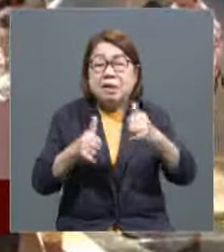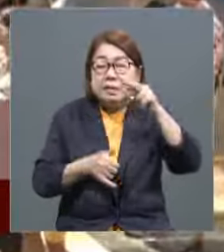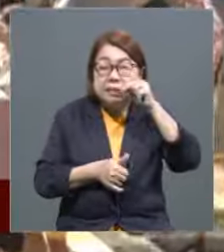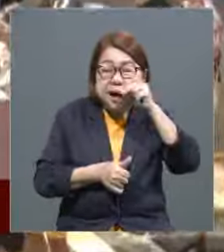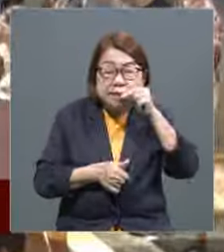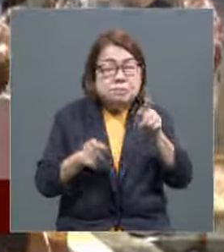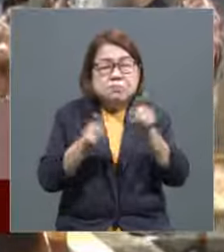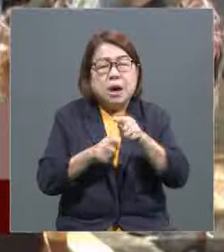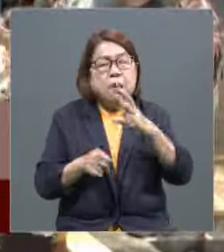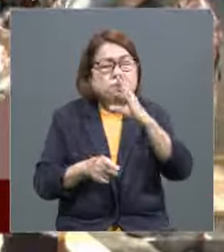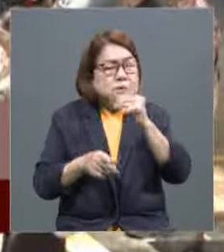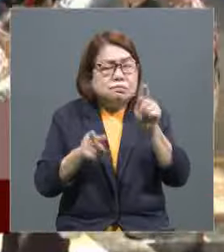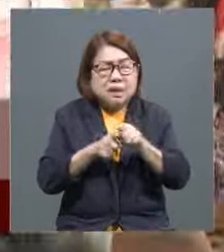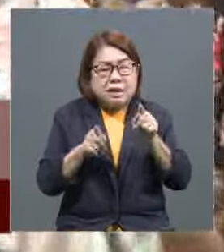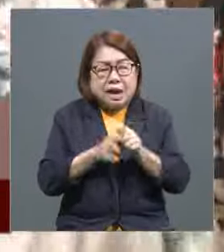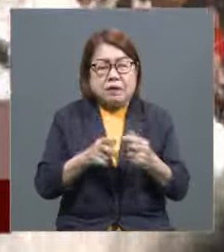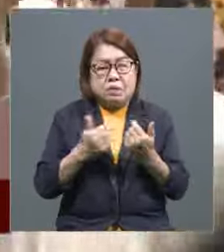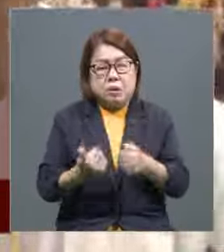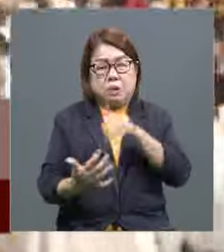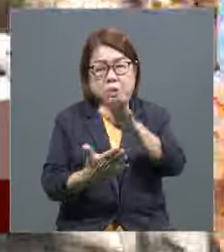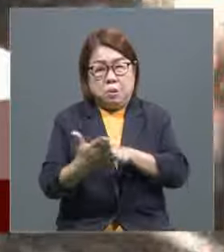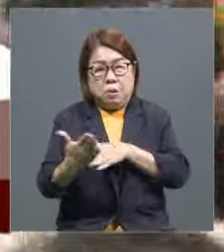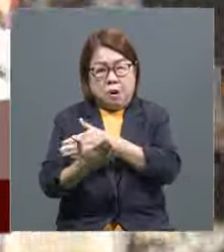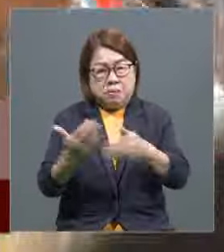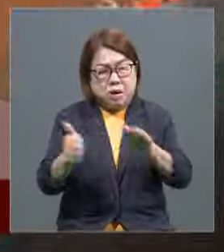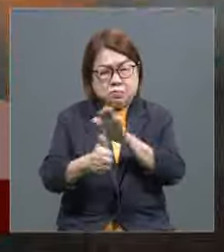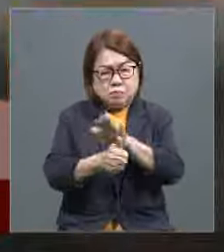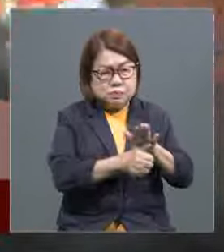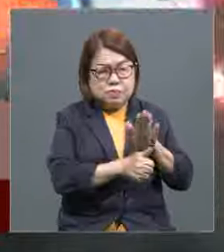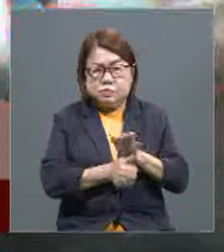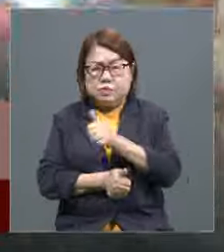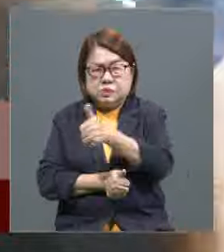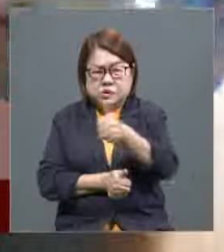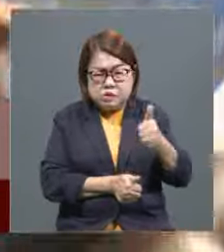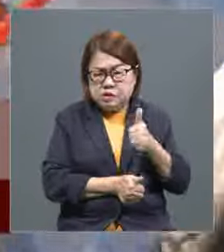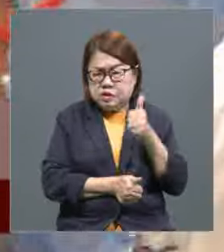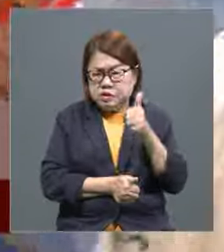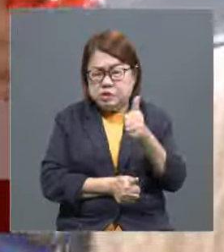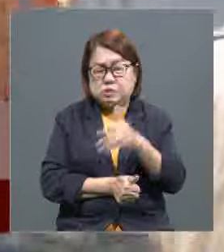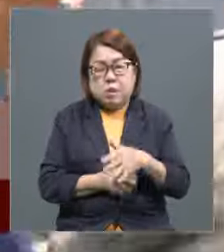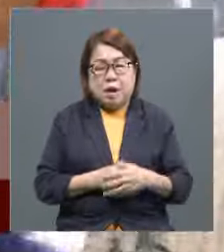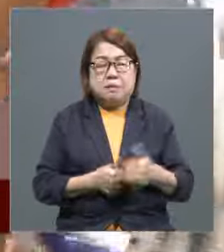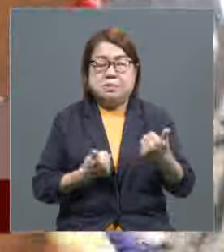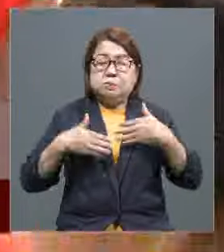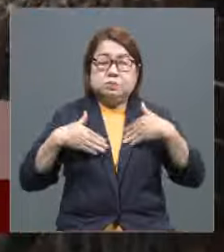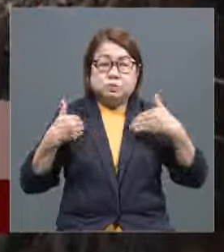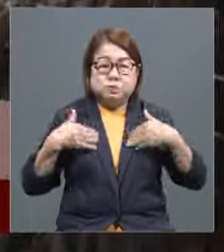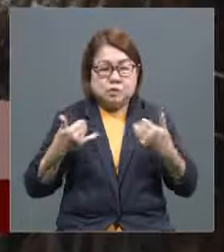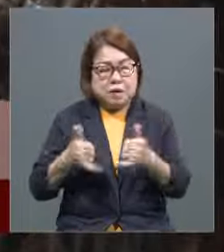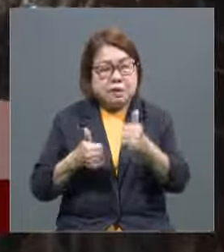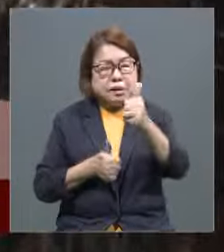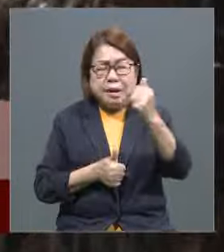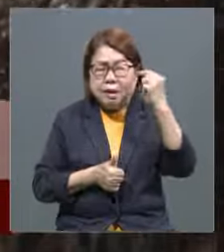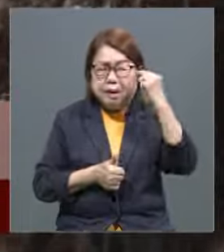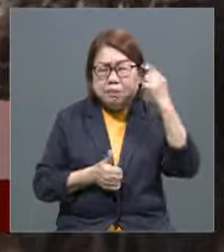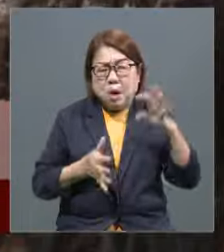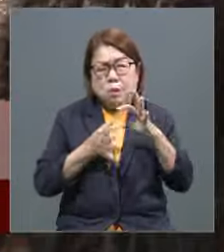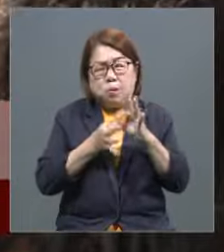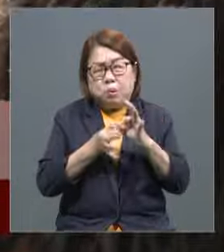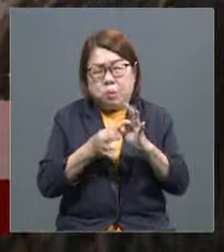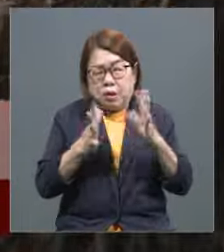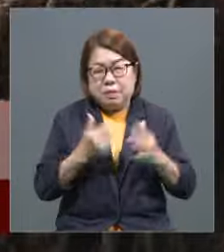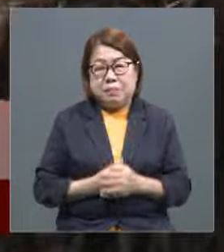ล้ายกันเลยค่ะว่ามาตรการที่นี่ค่อนข้างที่จะปลอดภัยกว่าที่อื่นๆทำให้เล่นน้ำได้อย่างสนุกสนานไร้ความกังวลเป็นการ